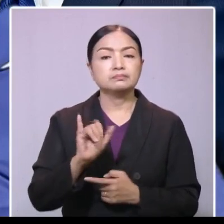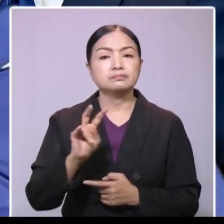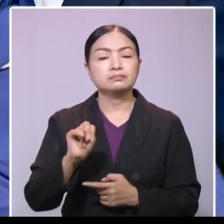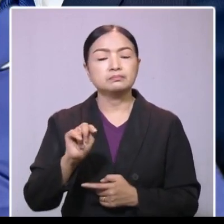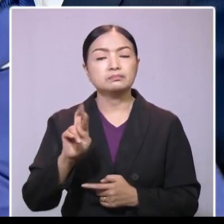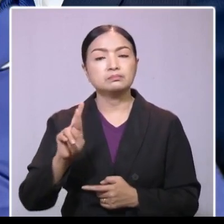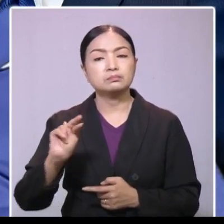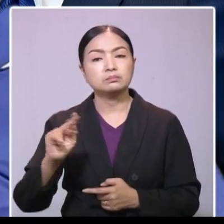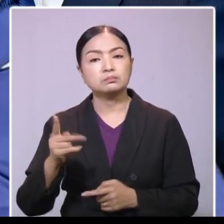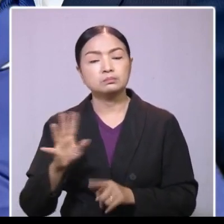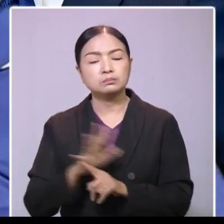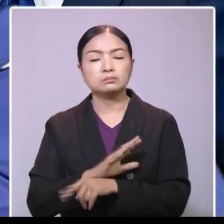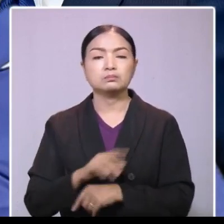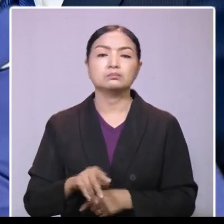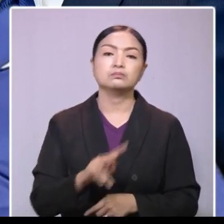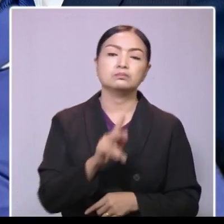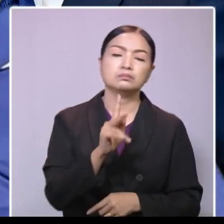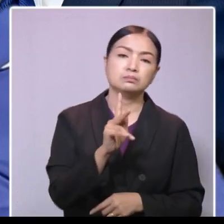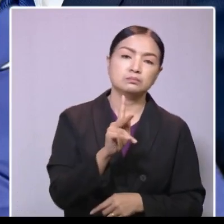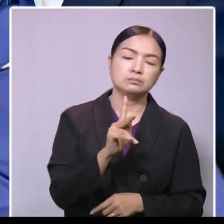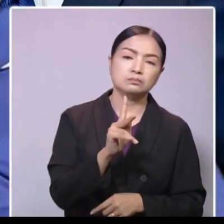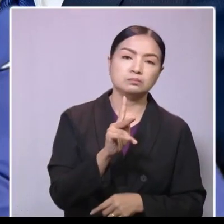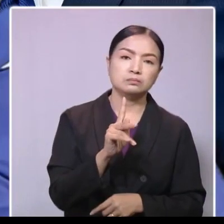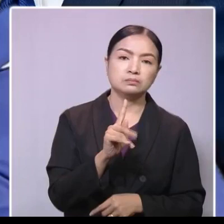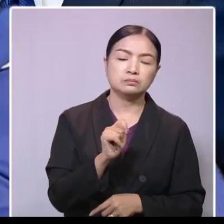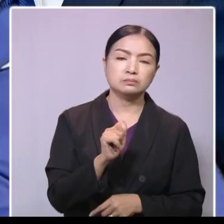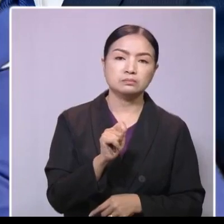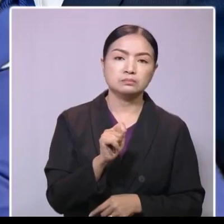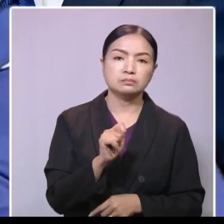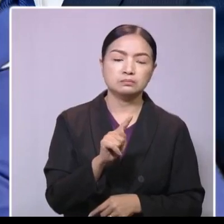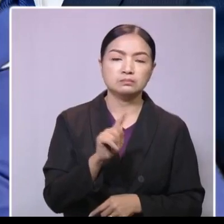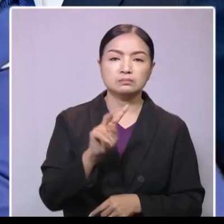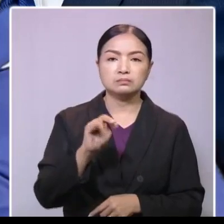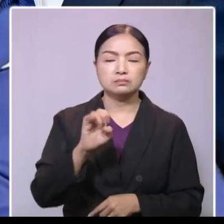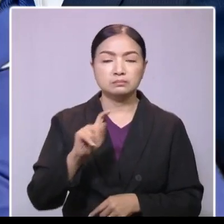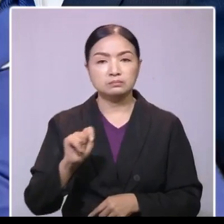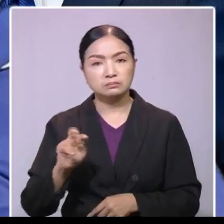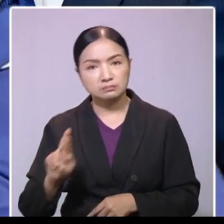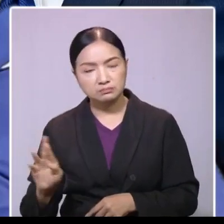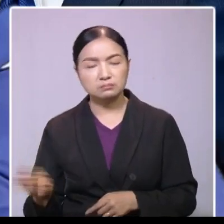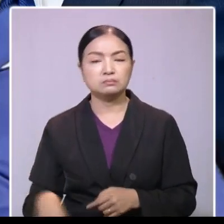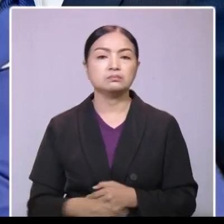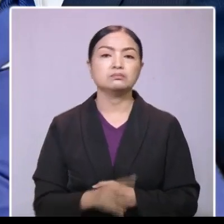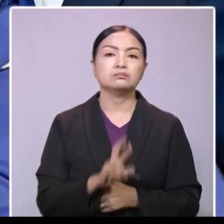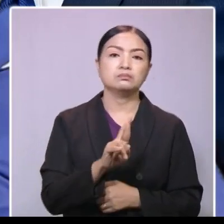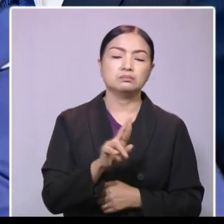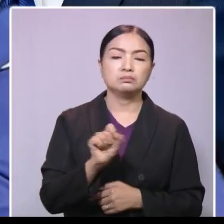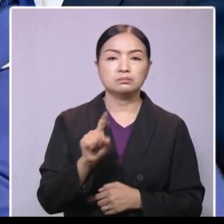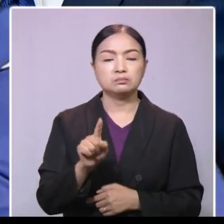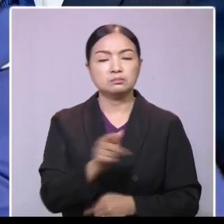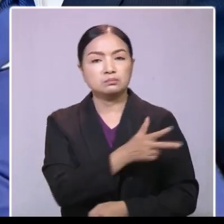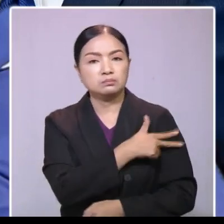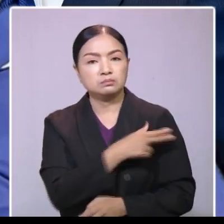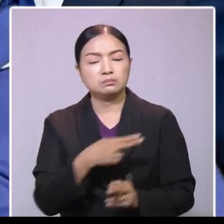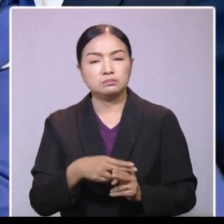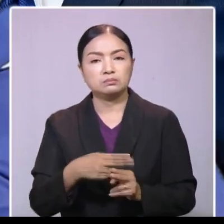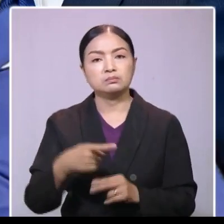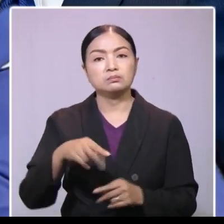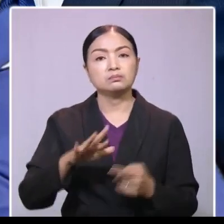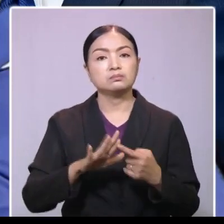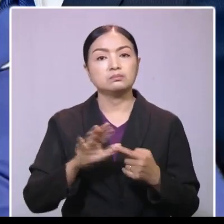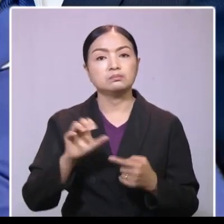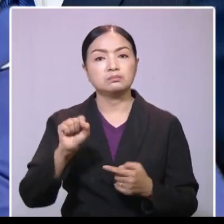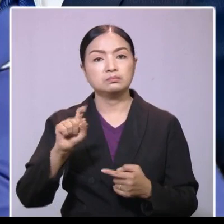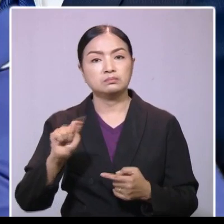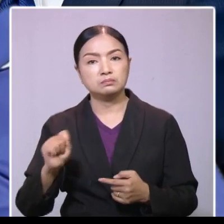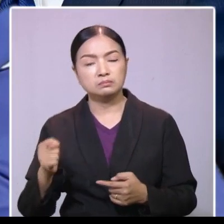อารามนายธนิตบัวเขียวนายชูชัยหรือว่าพิชัยเลิศพงศ์อดิสรรองศาสตราจารย์ดรสายประสิทธิ์เกิดนิยม